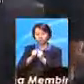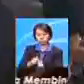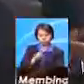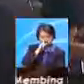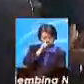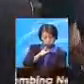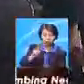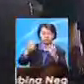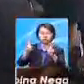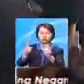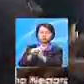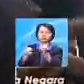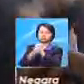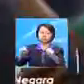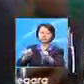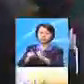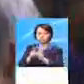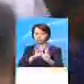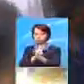memastikan isu keselamatan terkawal